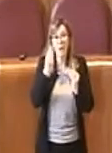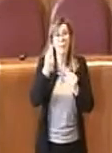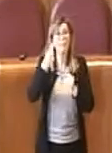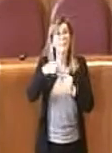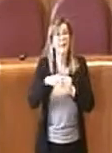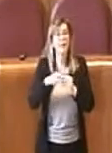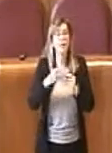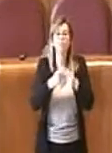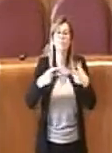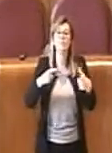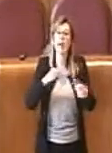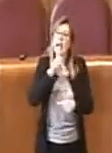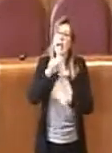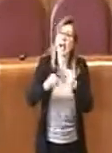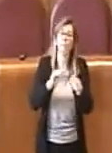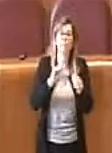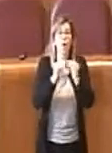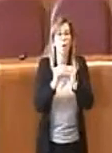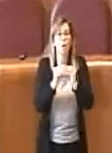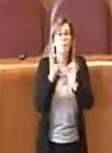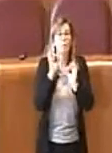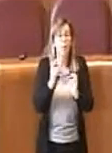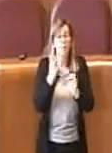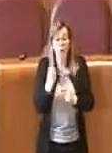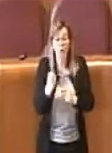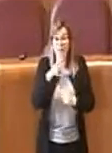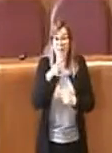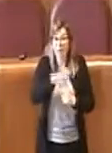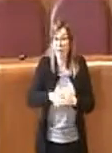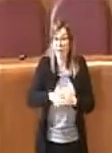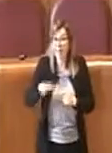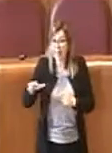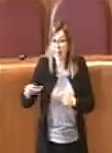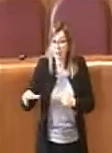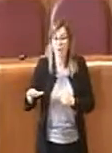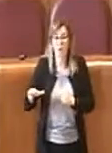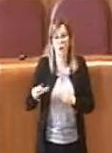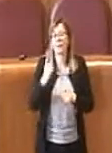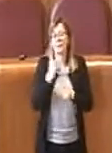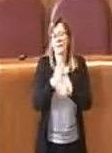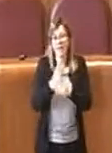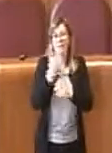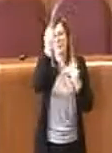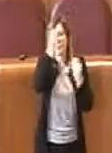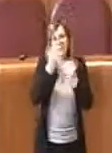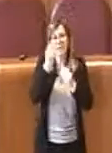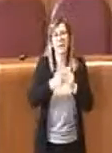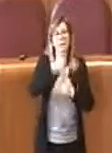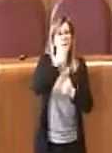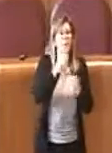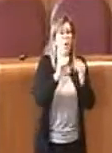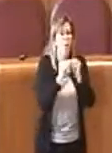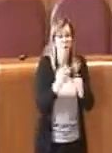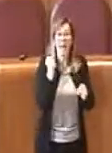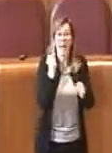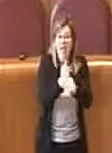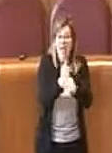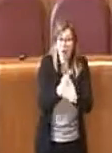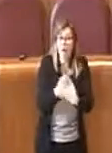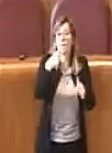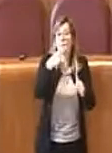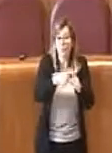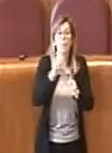completamente i nostri spazi per ripensare completamente le modalità di lavoro e le modalità di spostamento e quindi non ci siamo sentiti di